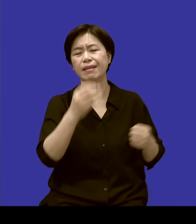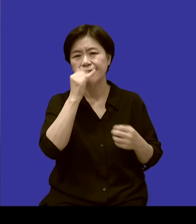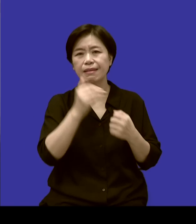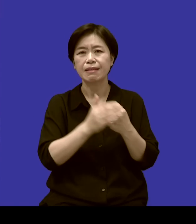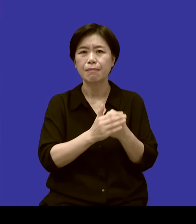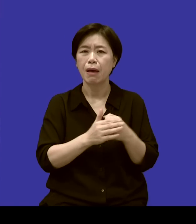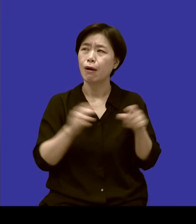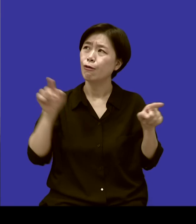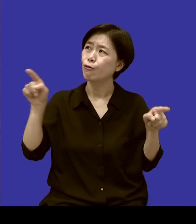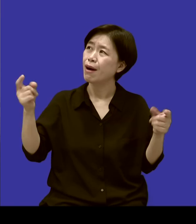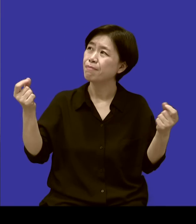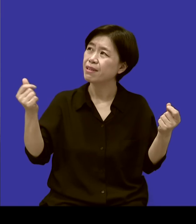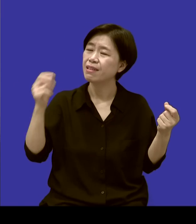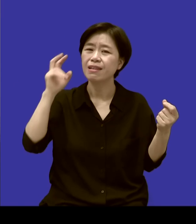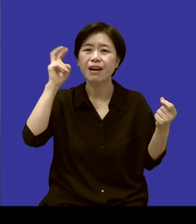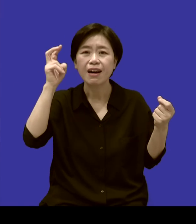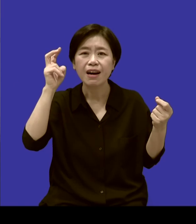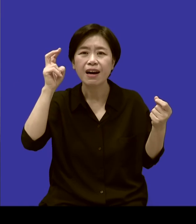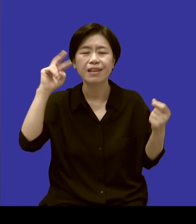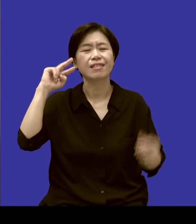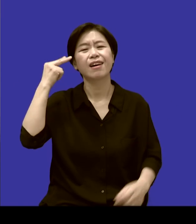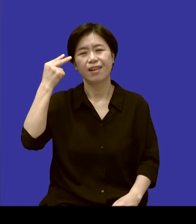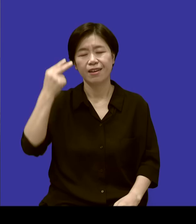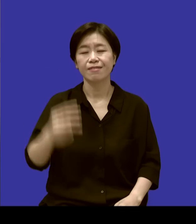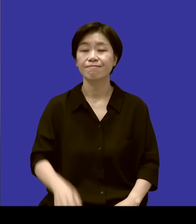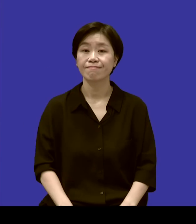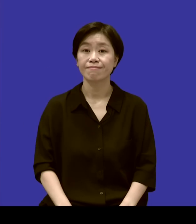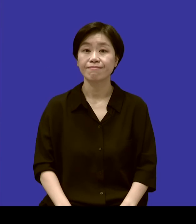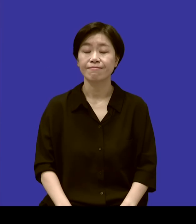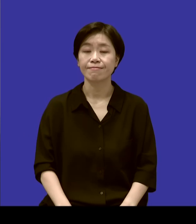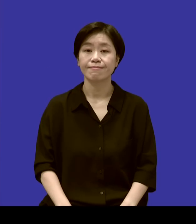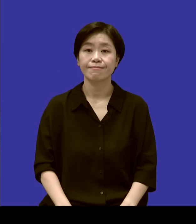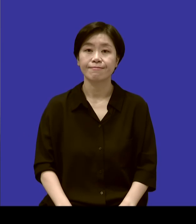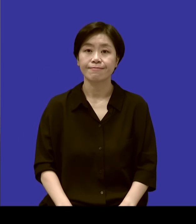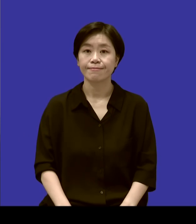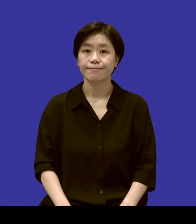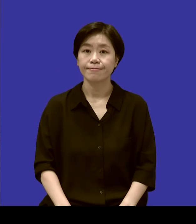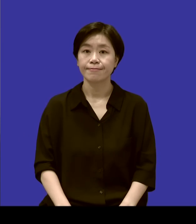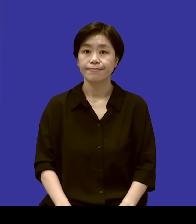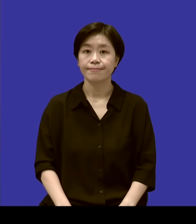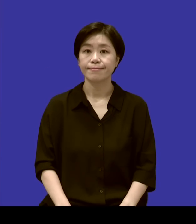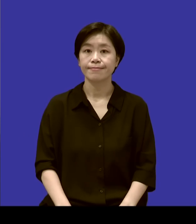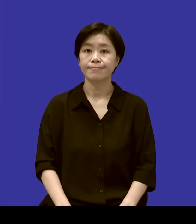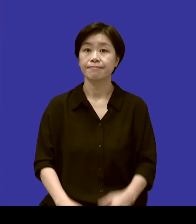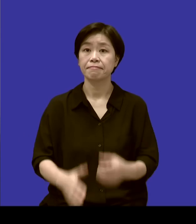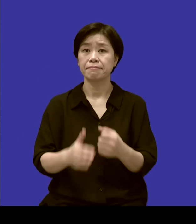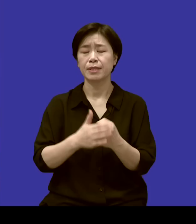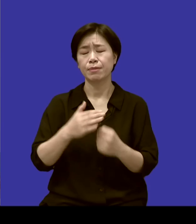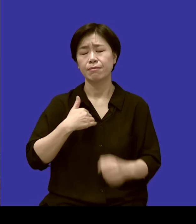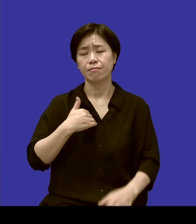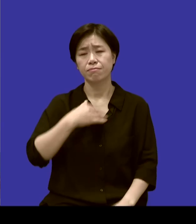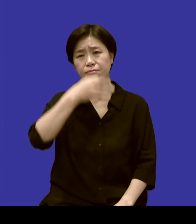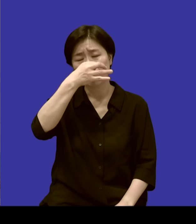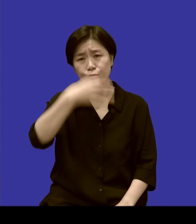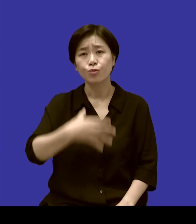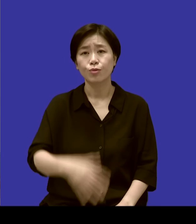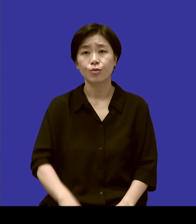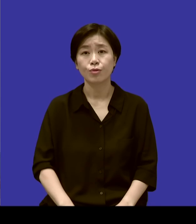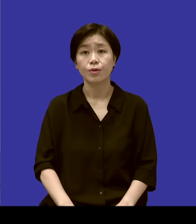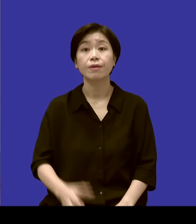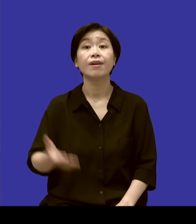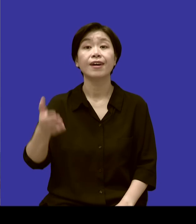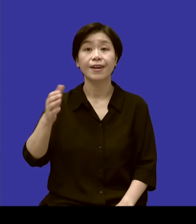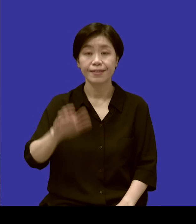하나님을 믿는 거하고 나의 아버지와 이렇게 교차점이 좀 있었어요. 네. 그래서 힘들었는데 성경을